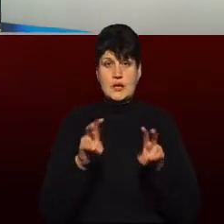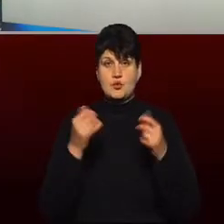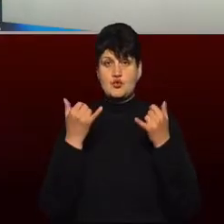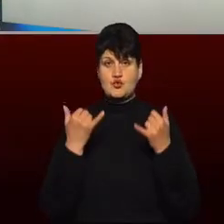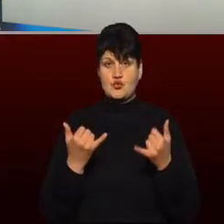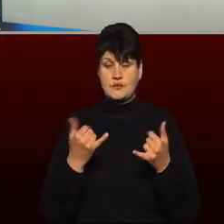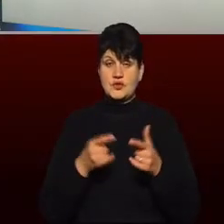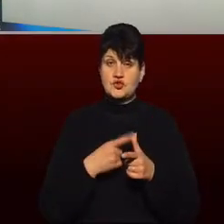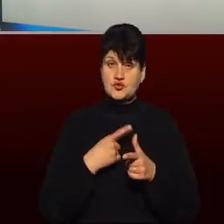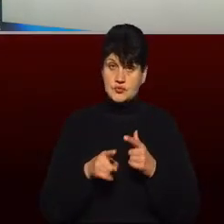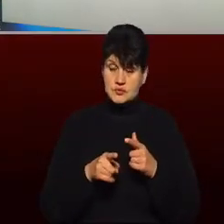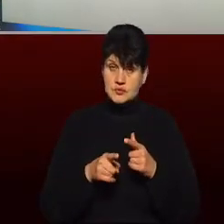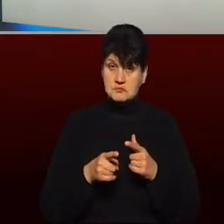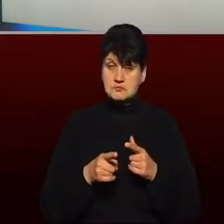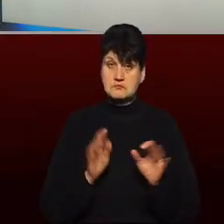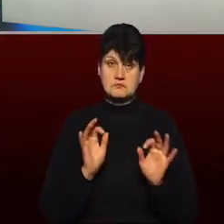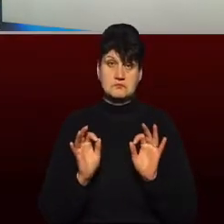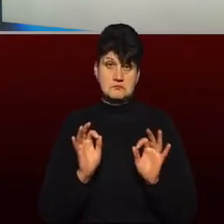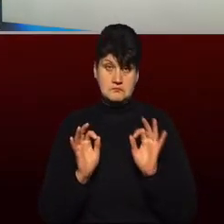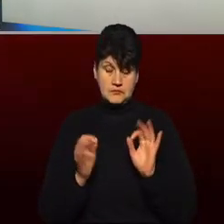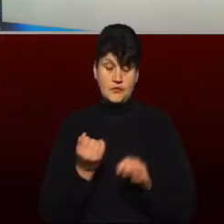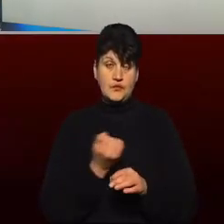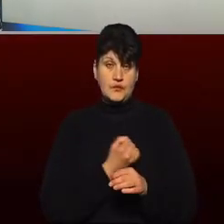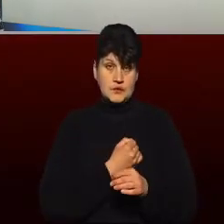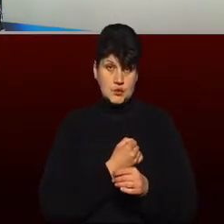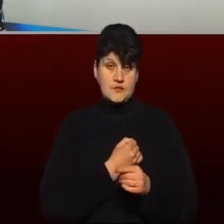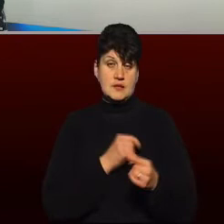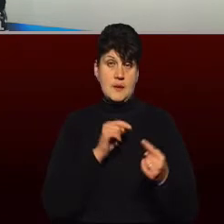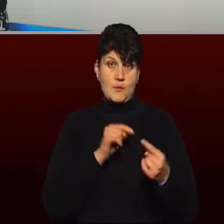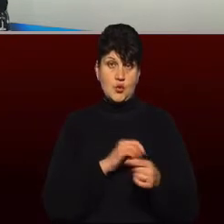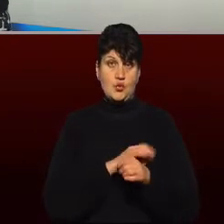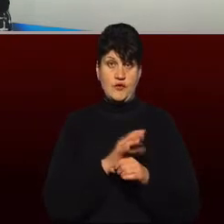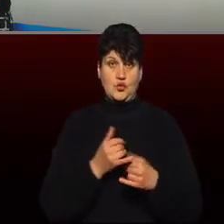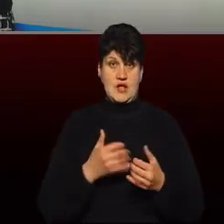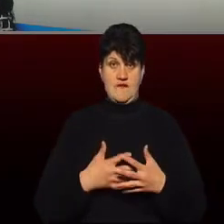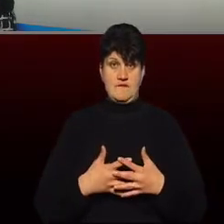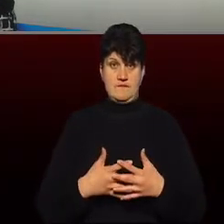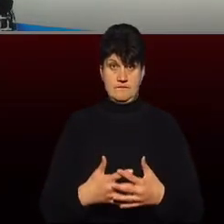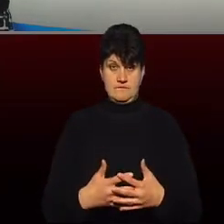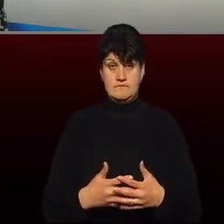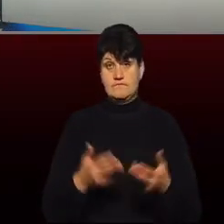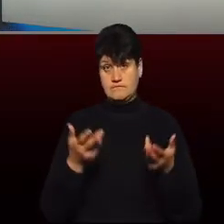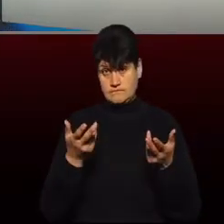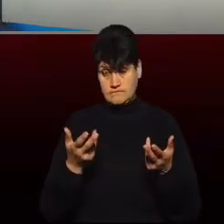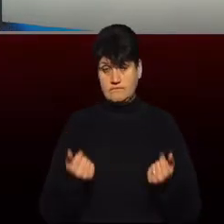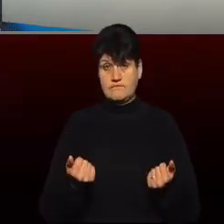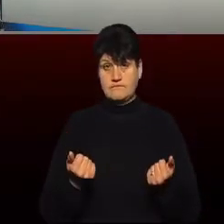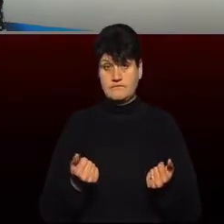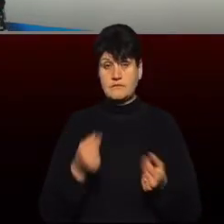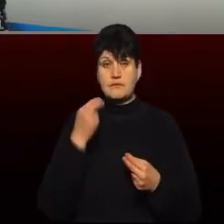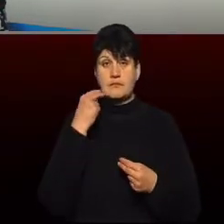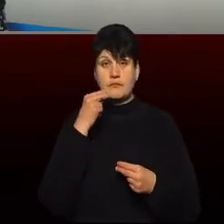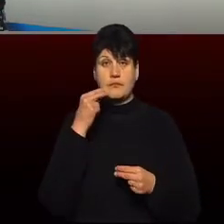безпечна вакцинація проти ковіду для вагітних? Дякую, безумовно. Переваги вакцинації очевидні,